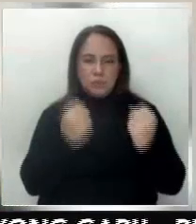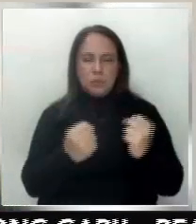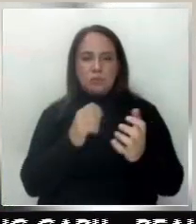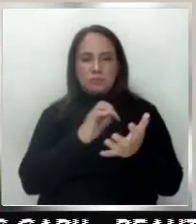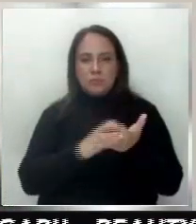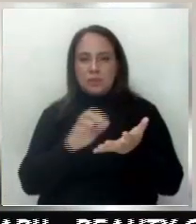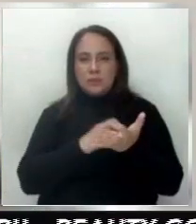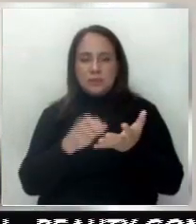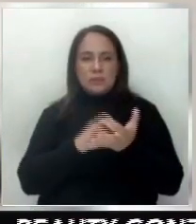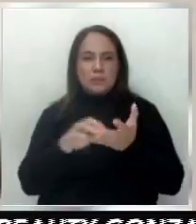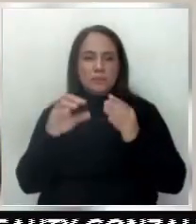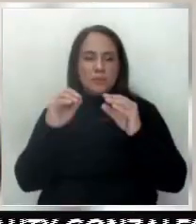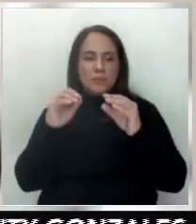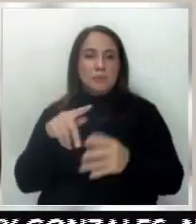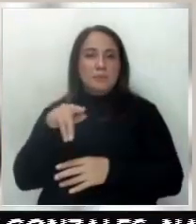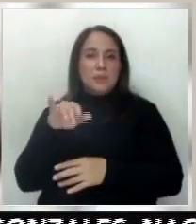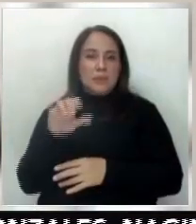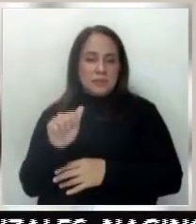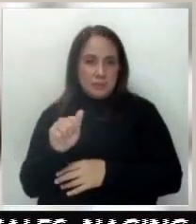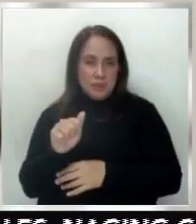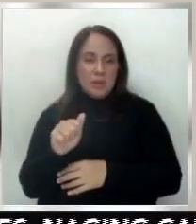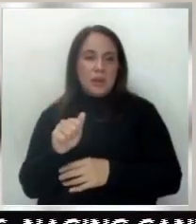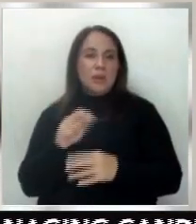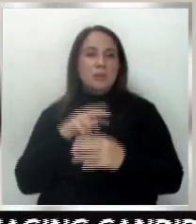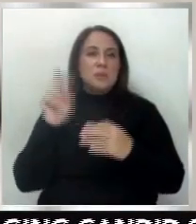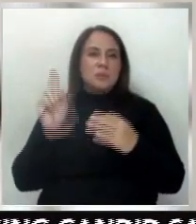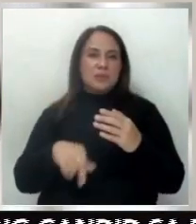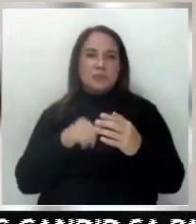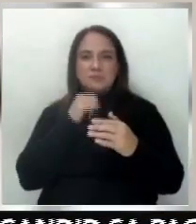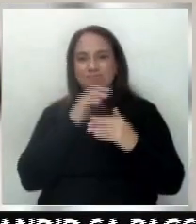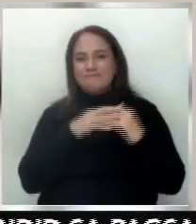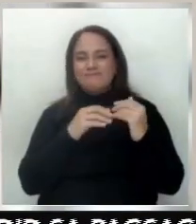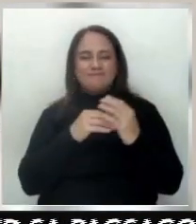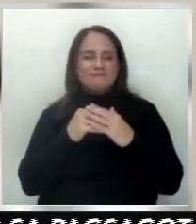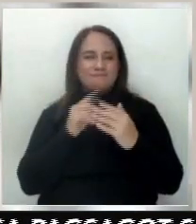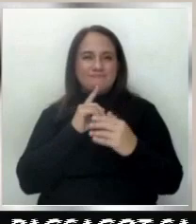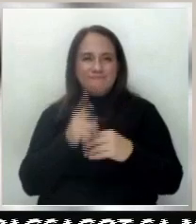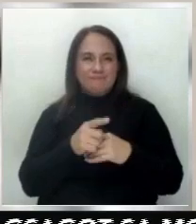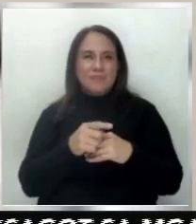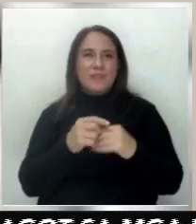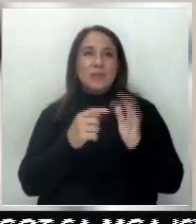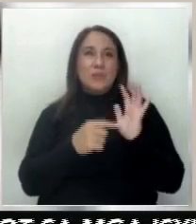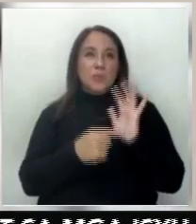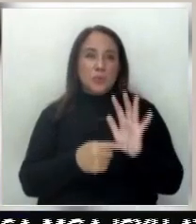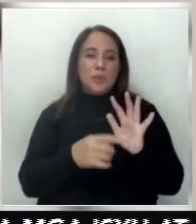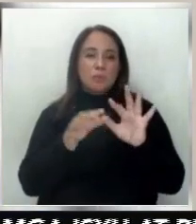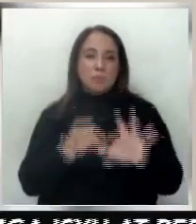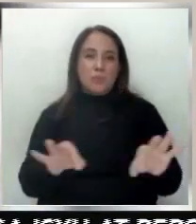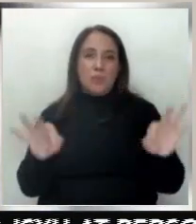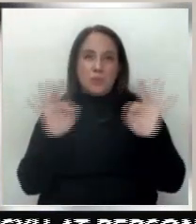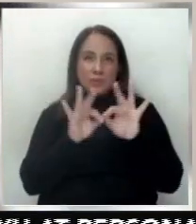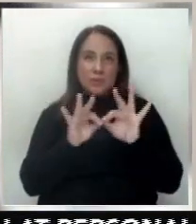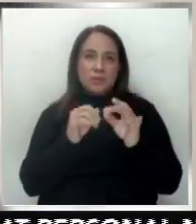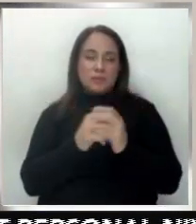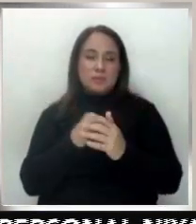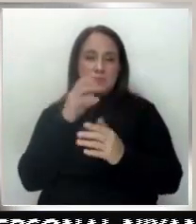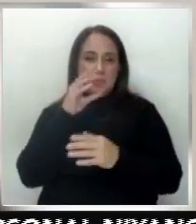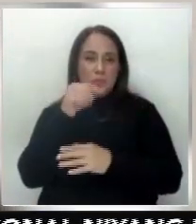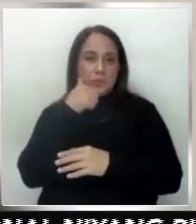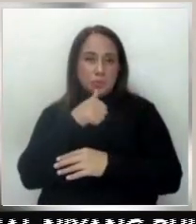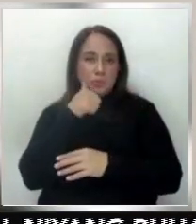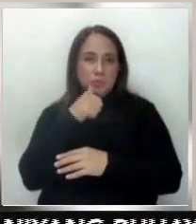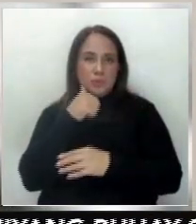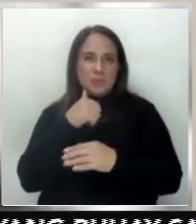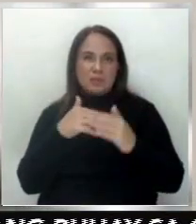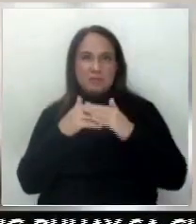The PISA results lay bare uncomfortable truth. It has shown that a significant majority of our boys and girls fall below the